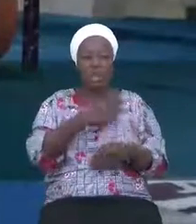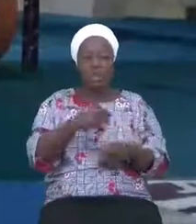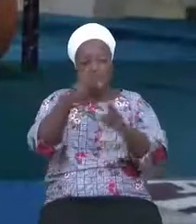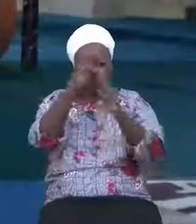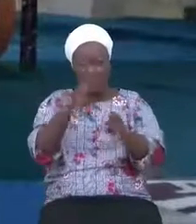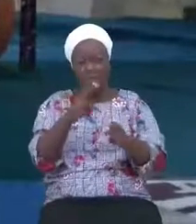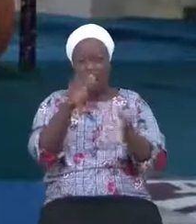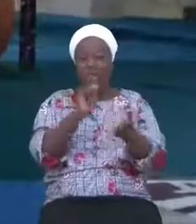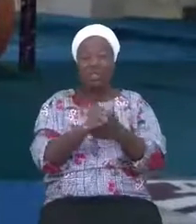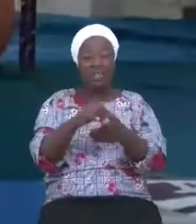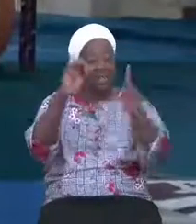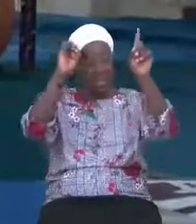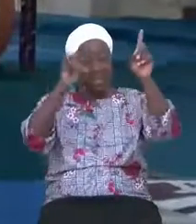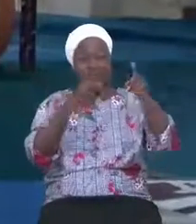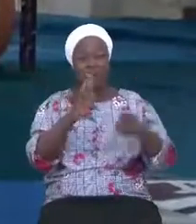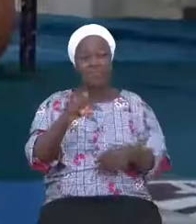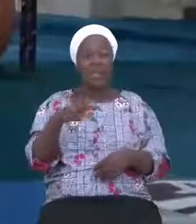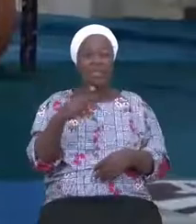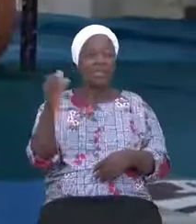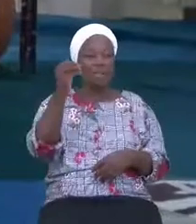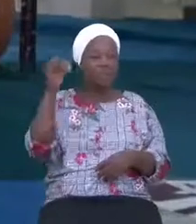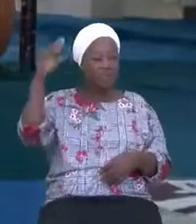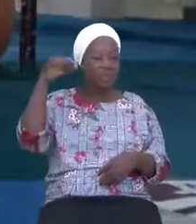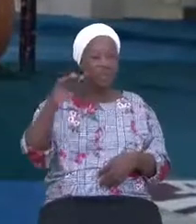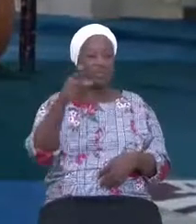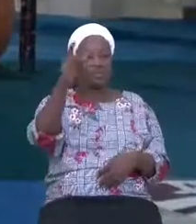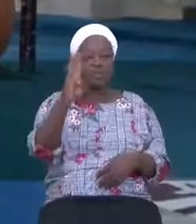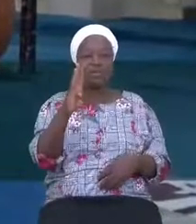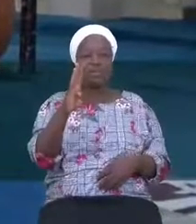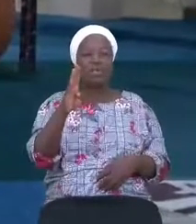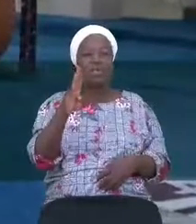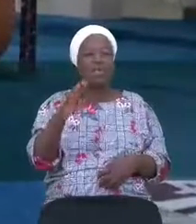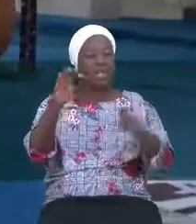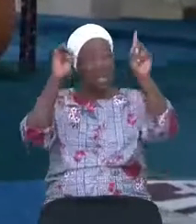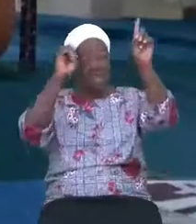à cause de la mort qu'il a soufferte, afin que